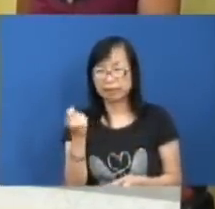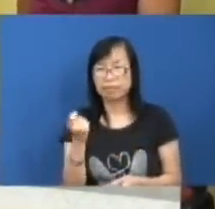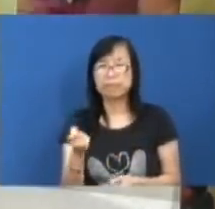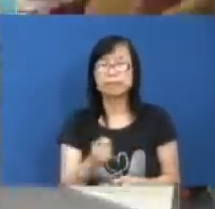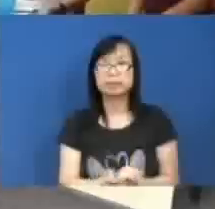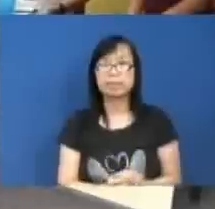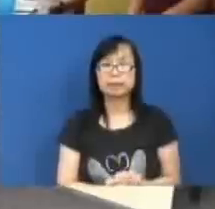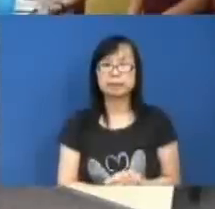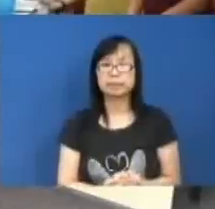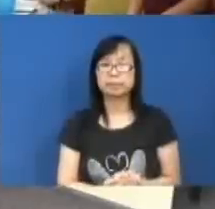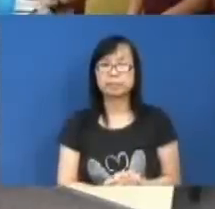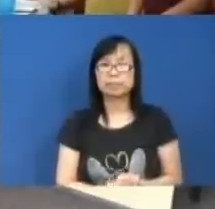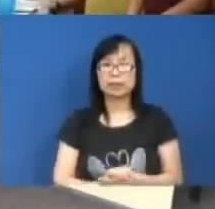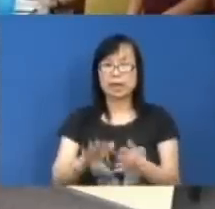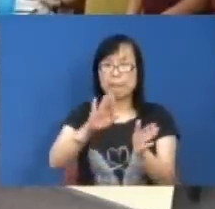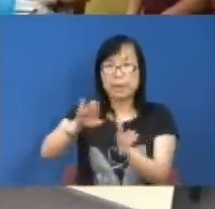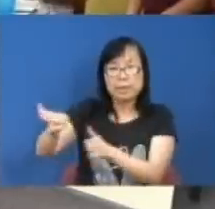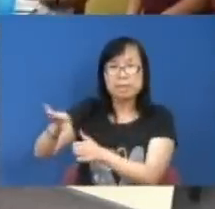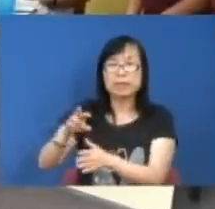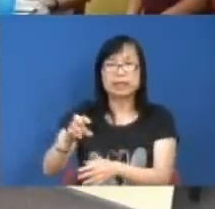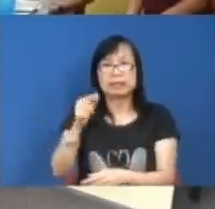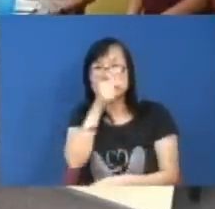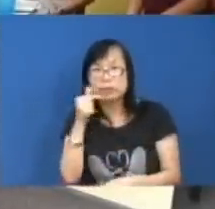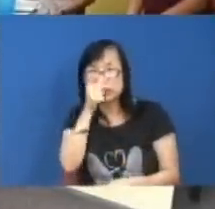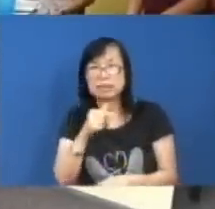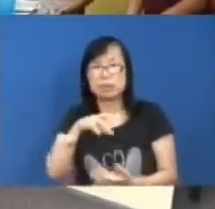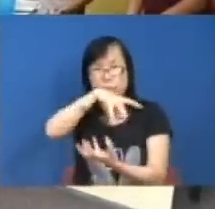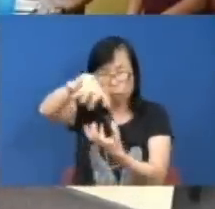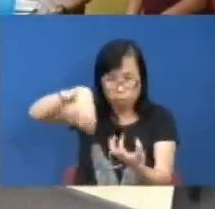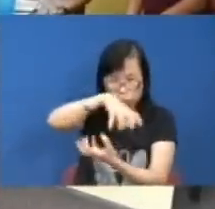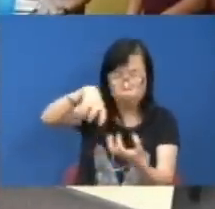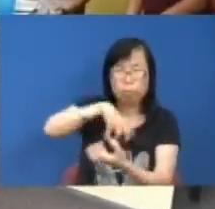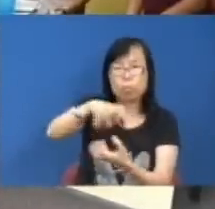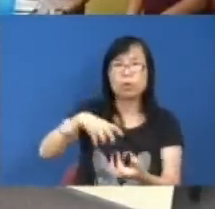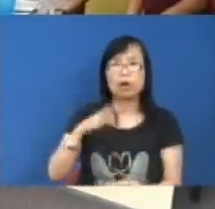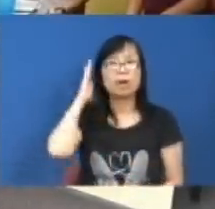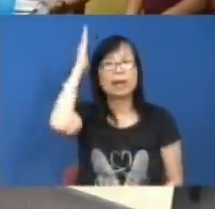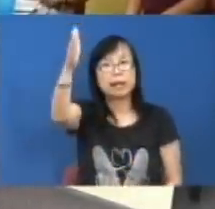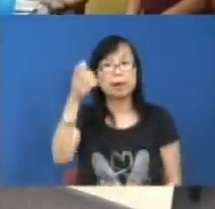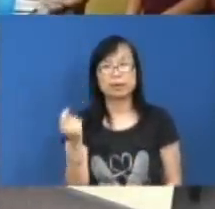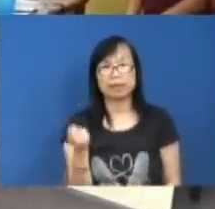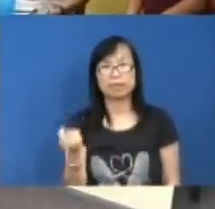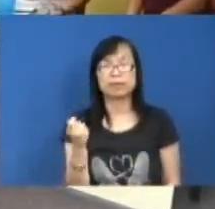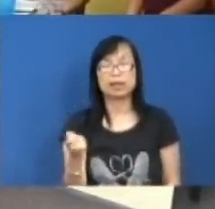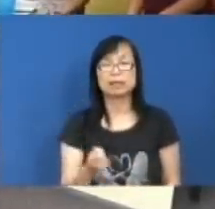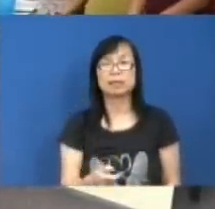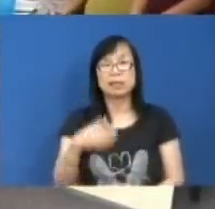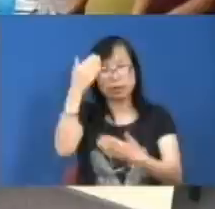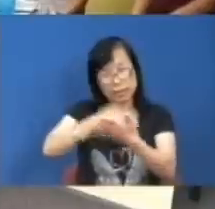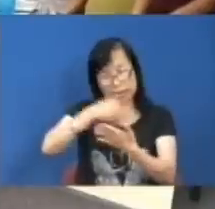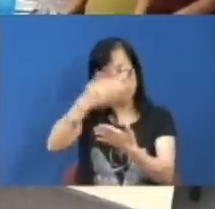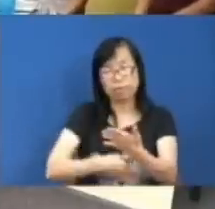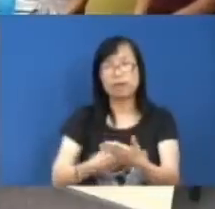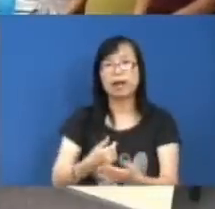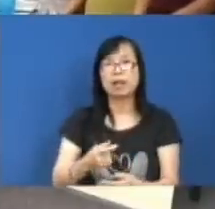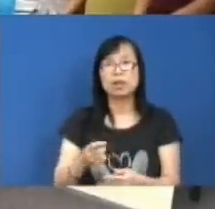都費事避免油漆師傅咧去混亂咗。 係啊，驚佢撈亂咗。 咁我哋希望就簡單啲，將個情形簡化咗，咁啊